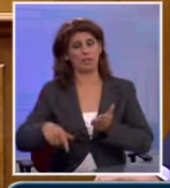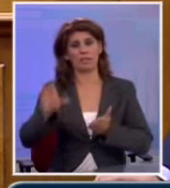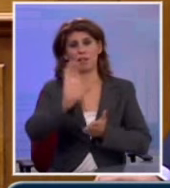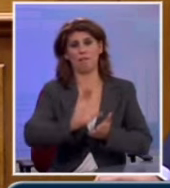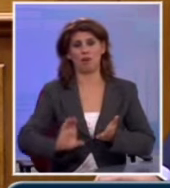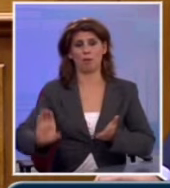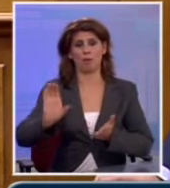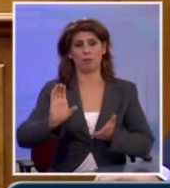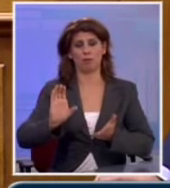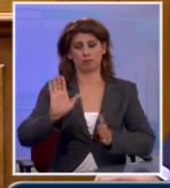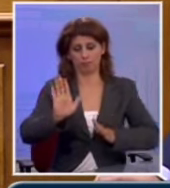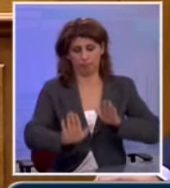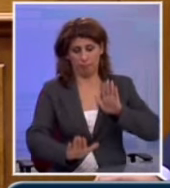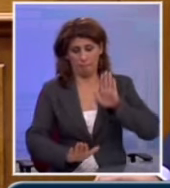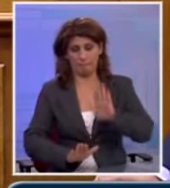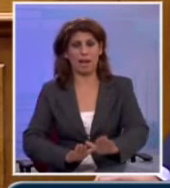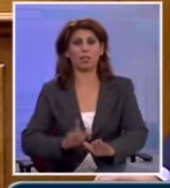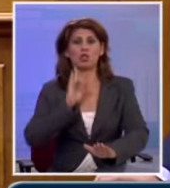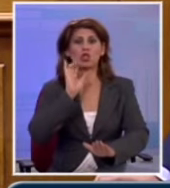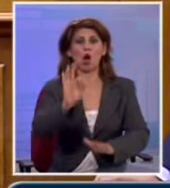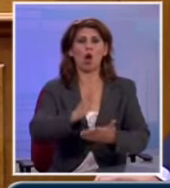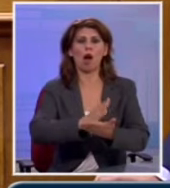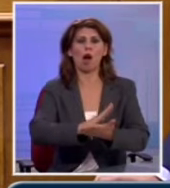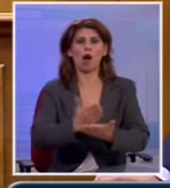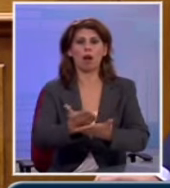Ευρώπη από ό,τι φαίνεται για να διχάσει την Ευρώπη.